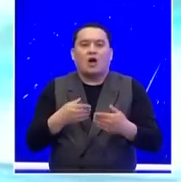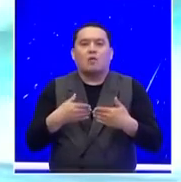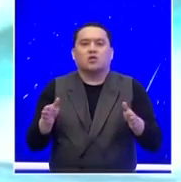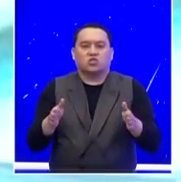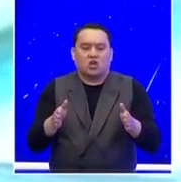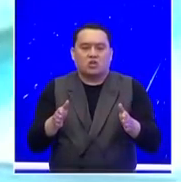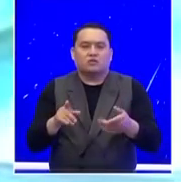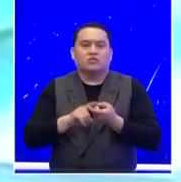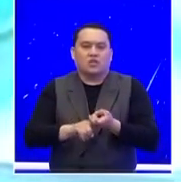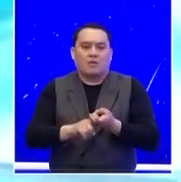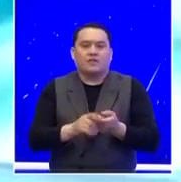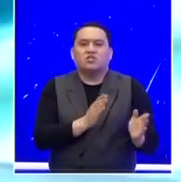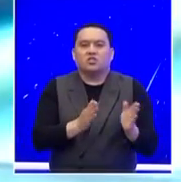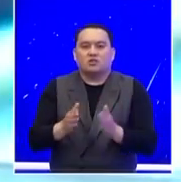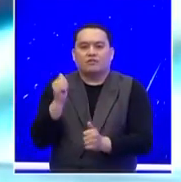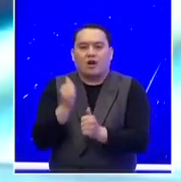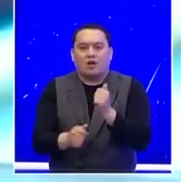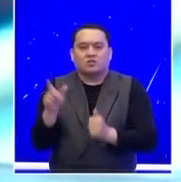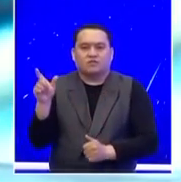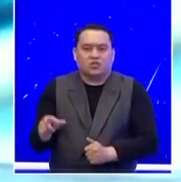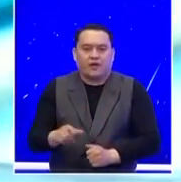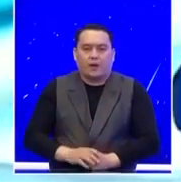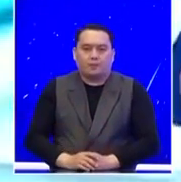жизни зависит от дисциплины каждого из нас.